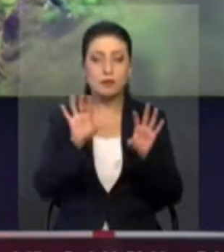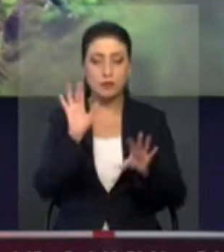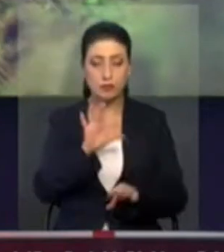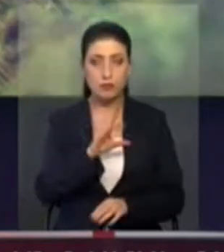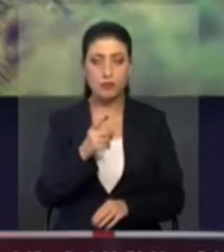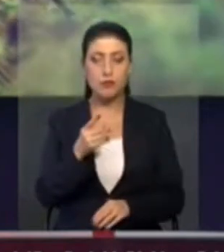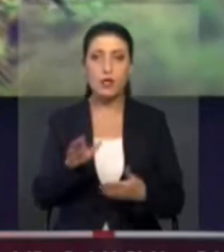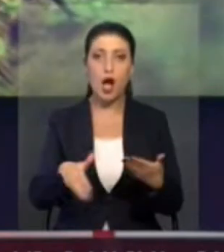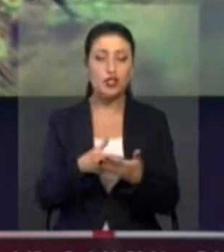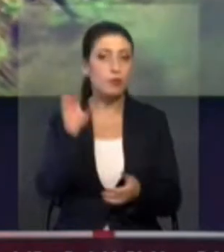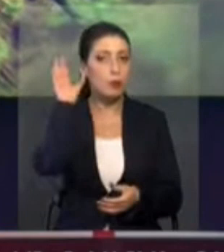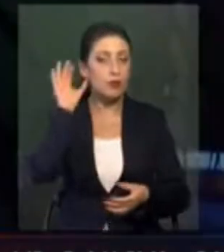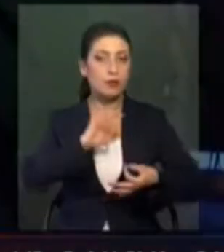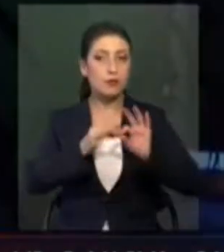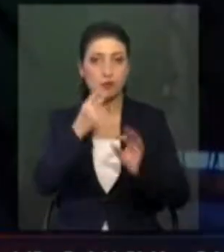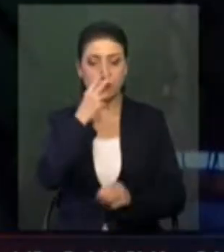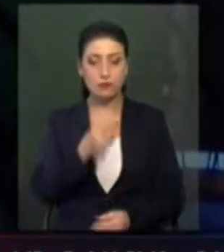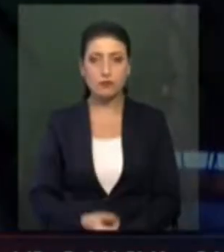հայտնել, առաջարկում եմ լսել։